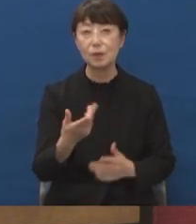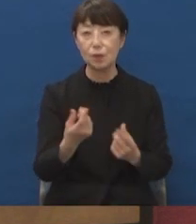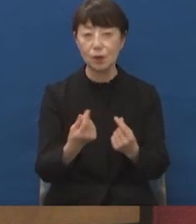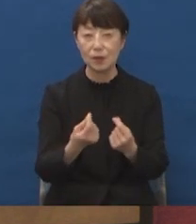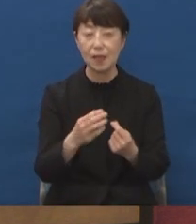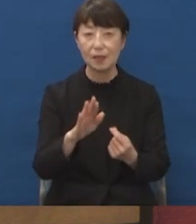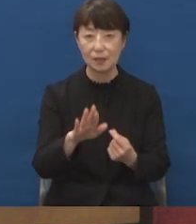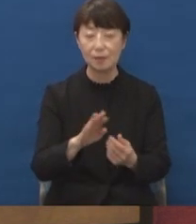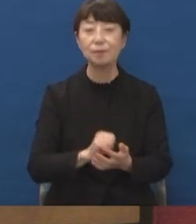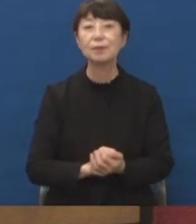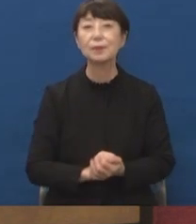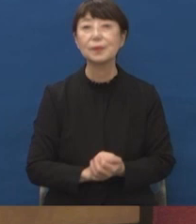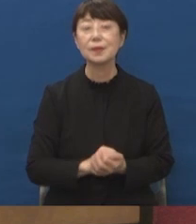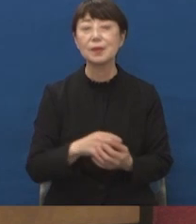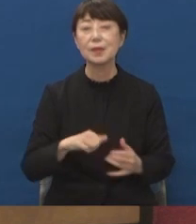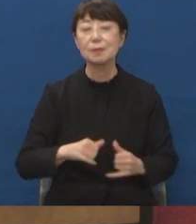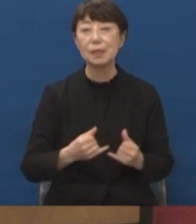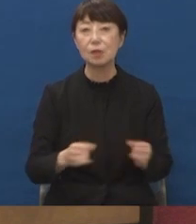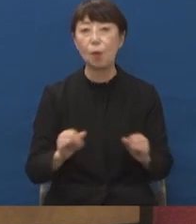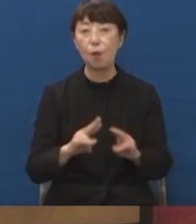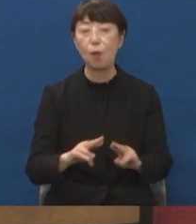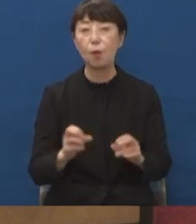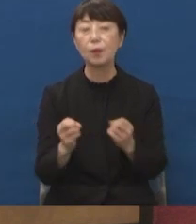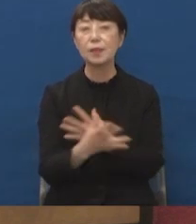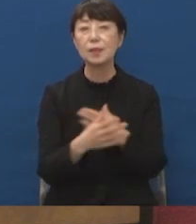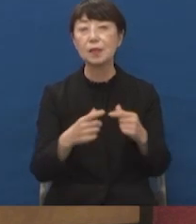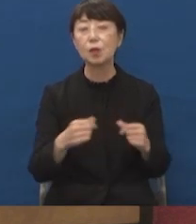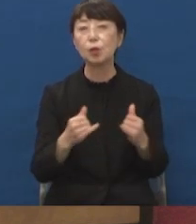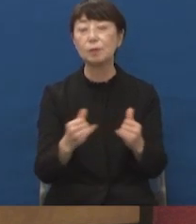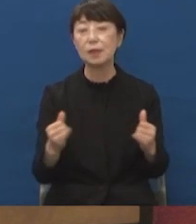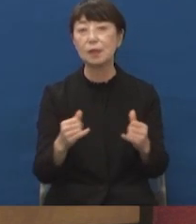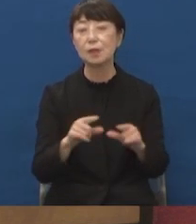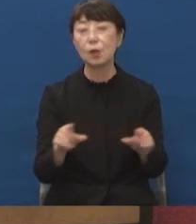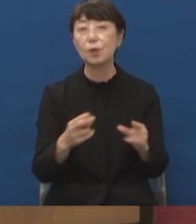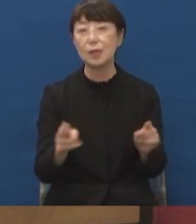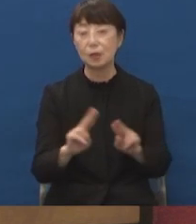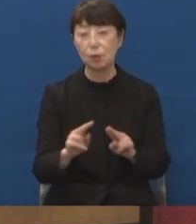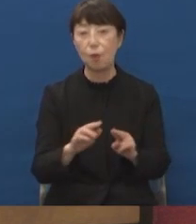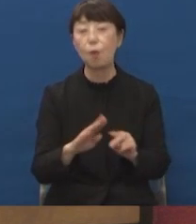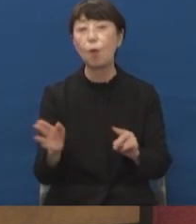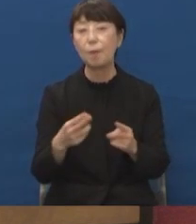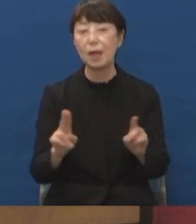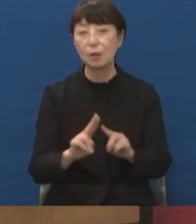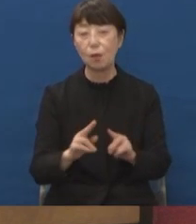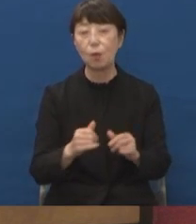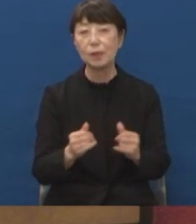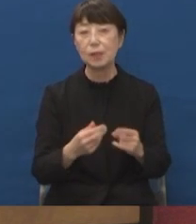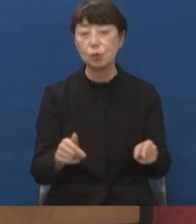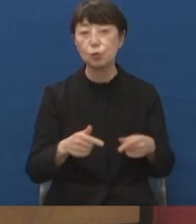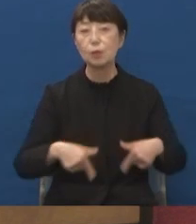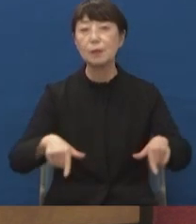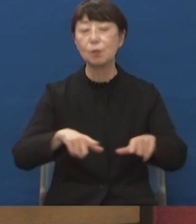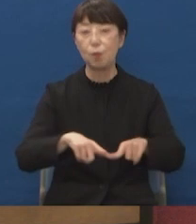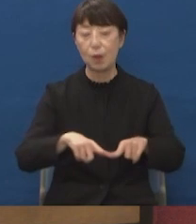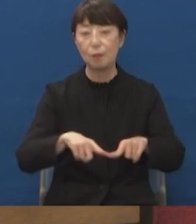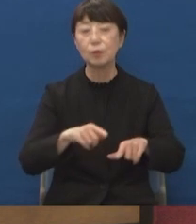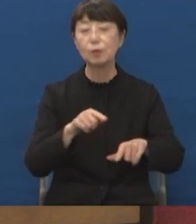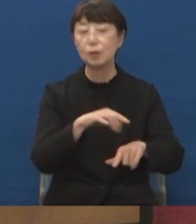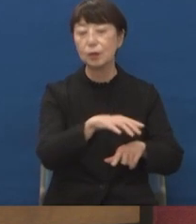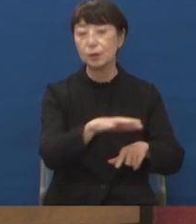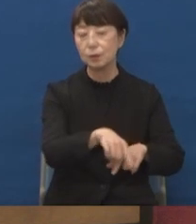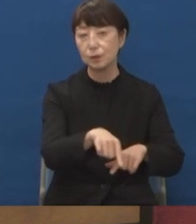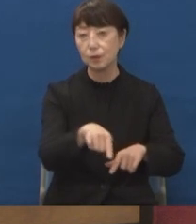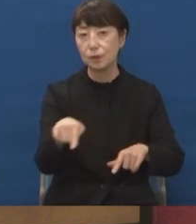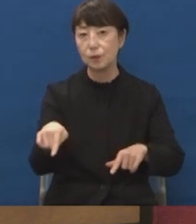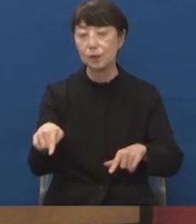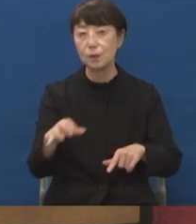すなわち、自民党、維新、京都、国民、共産党、公明党、民主、市民フォーラムの各議員団及び無